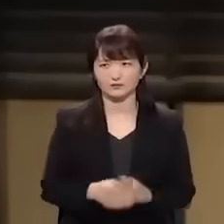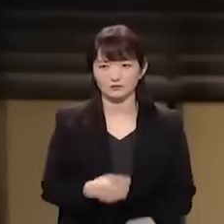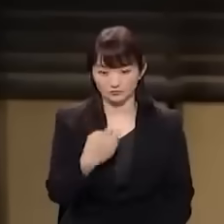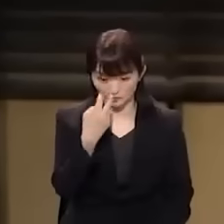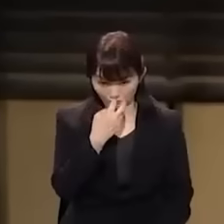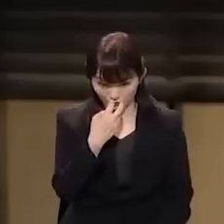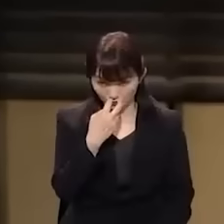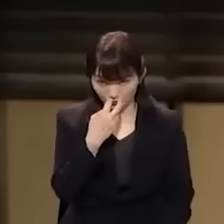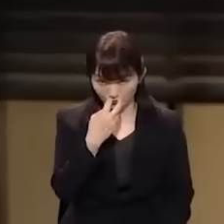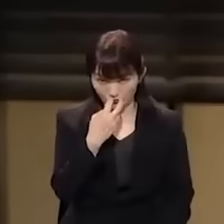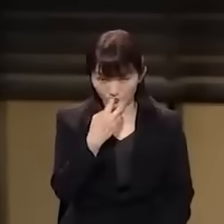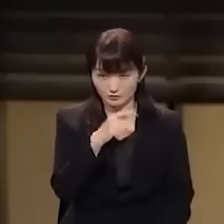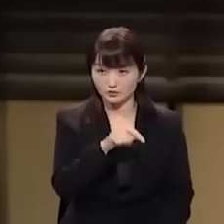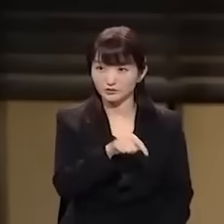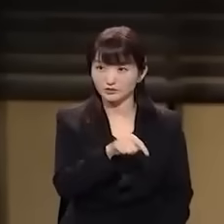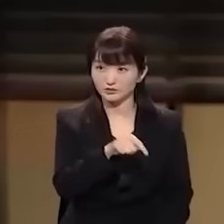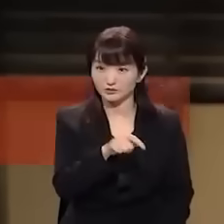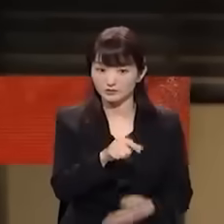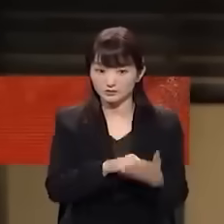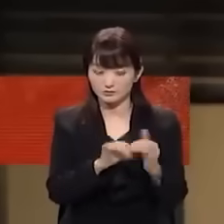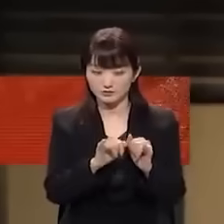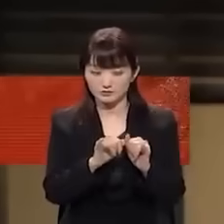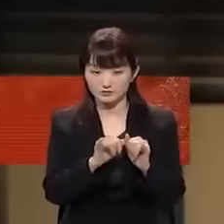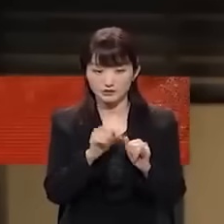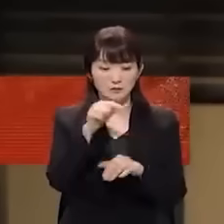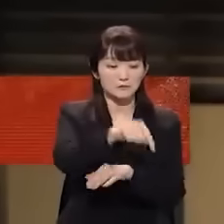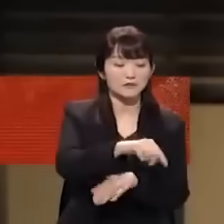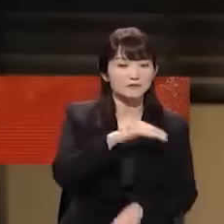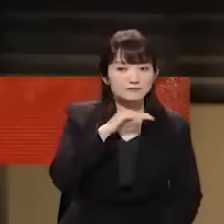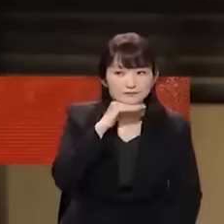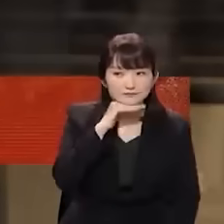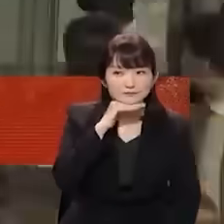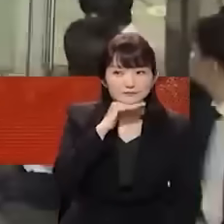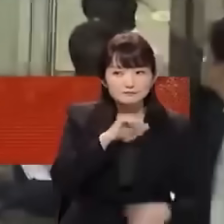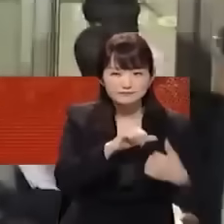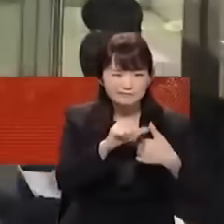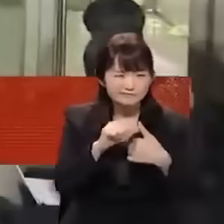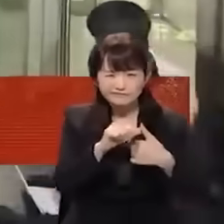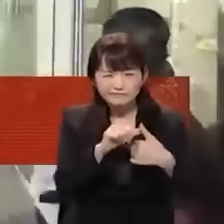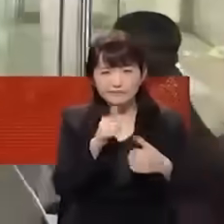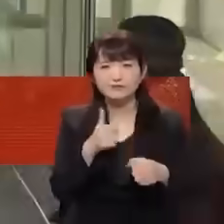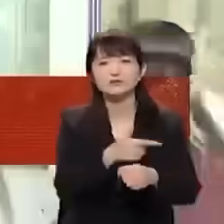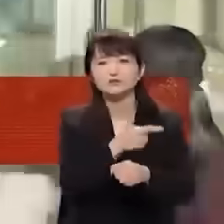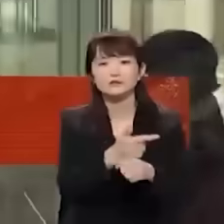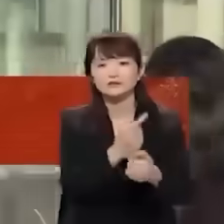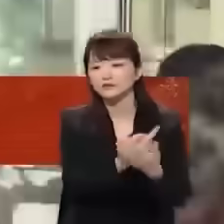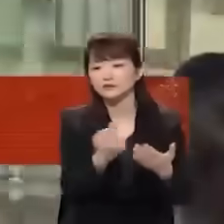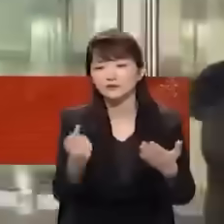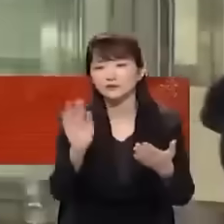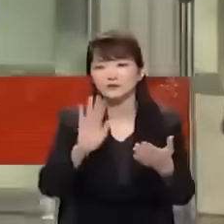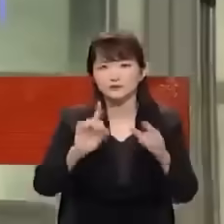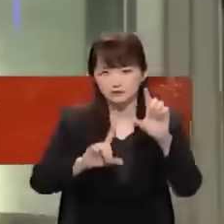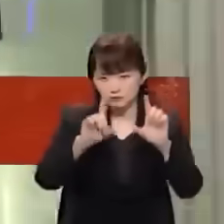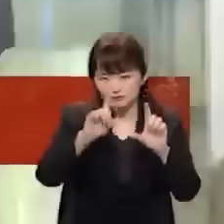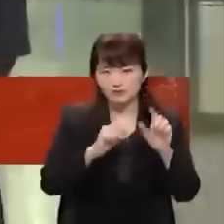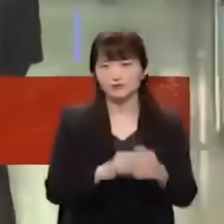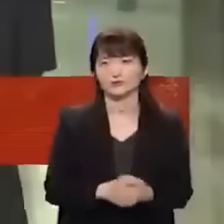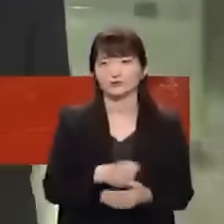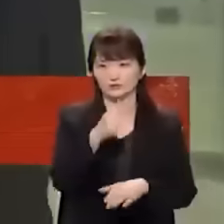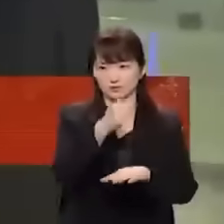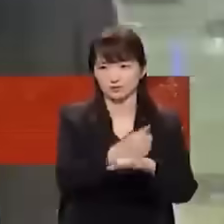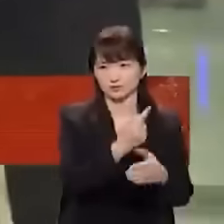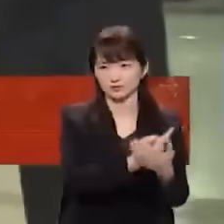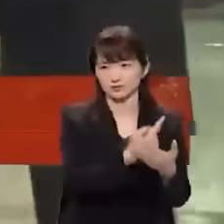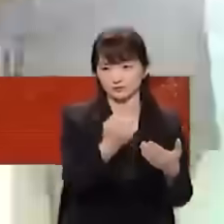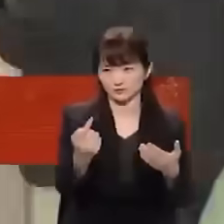받고 사실은 기자들이 밖에 대기하고 했으니까 실랑이를 버리면서여 시간 정도 나오지 않았던 그 모습입니다 그렇게 결국